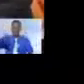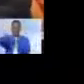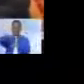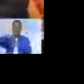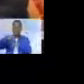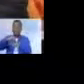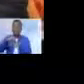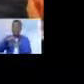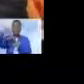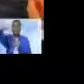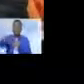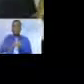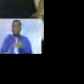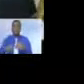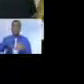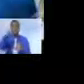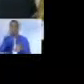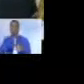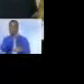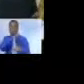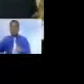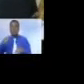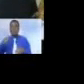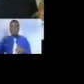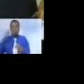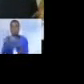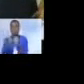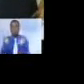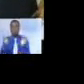République a reçu en privé le secrétaire